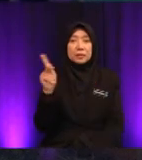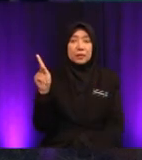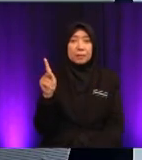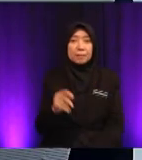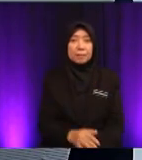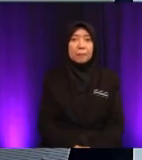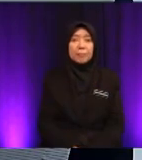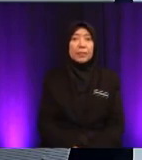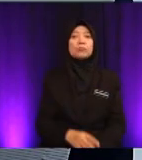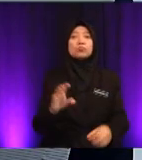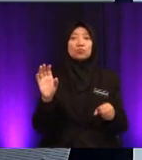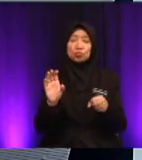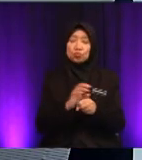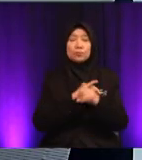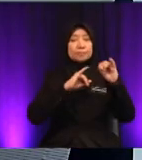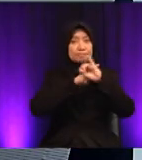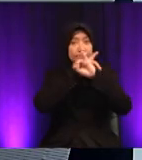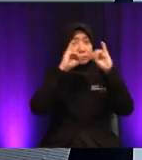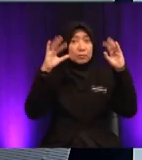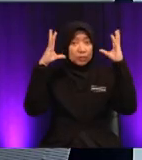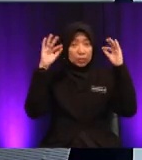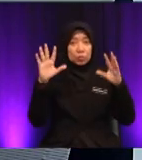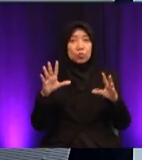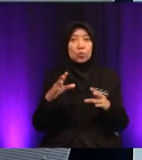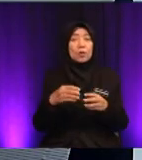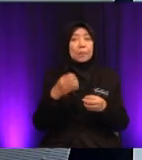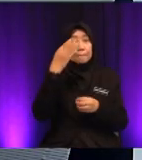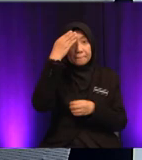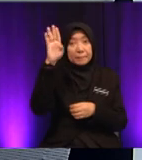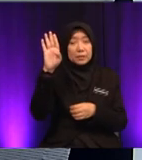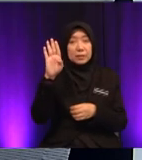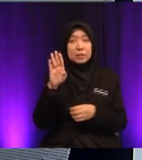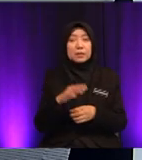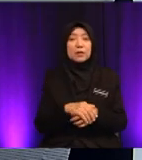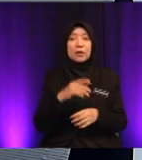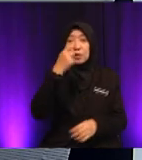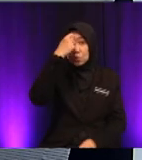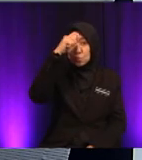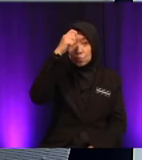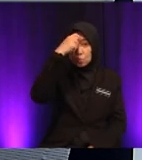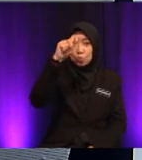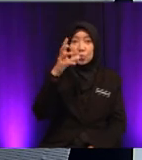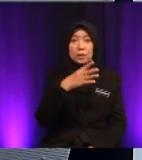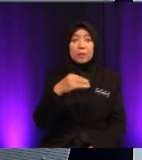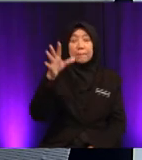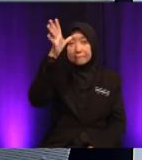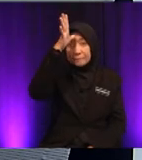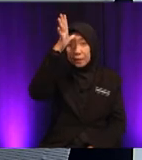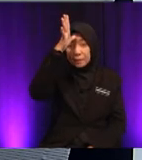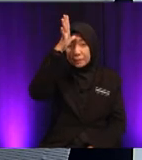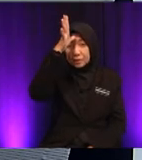jelas dengan penjelasannya tentang teori-teori tadi kita ada toko-toko kita dan apa kepada